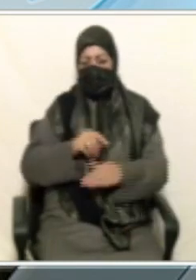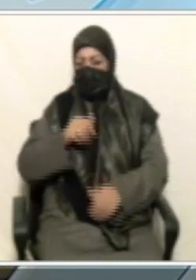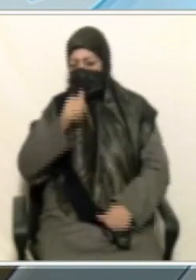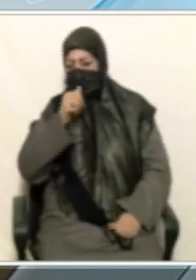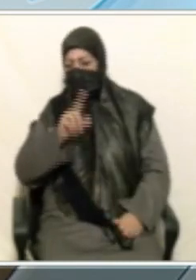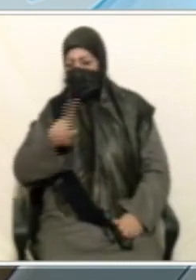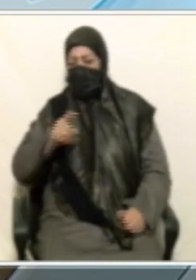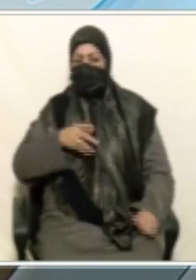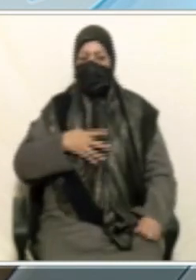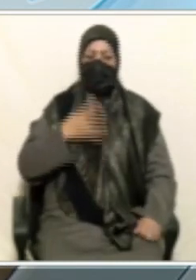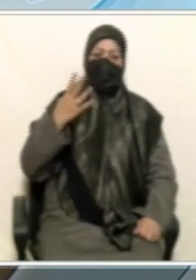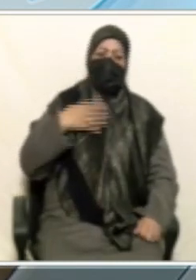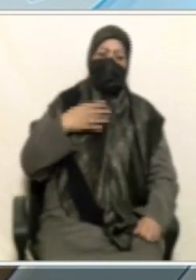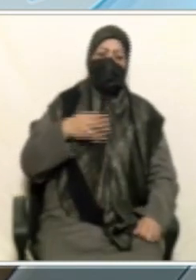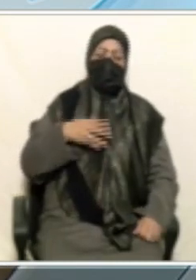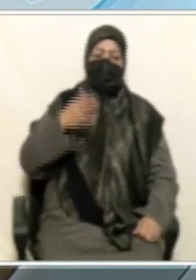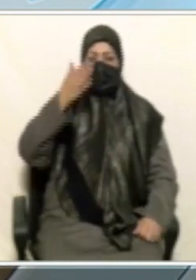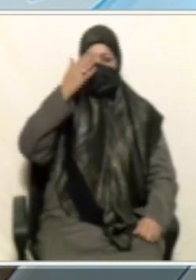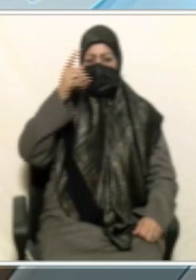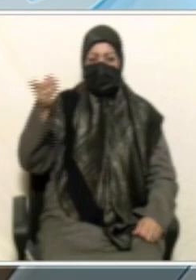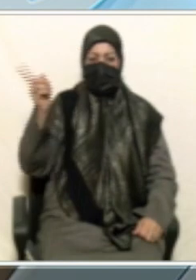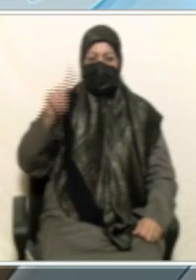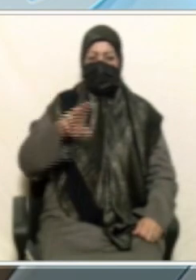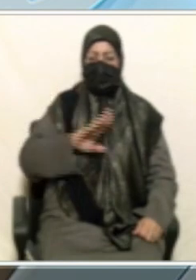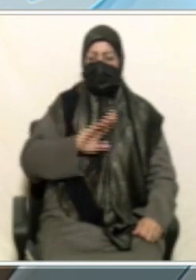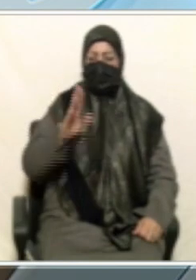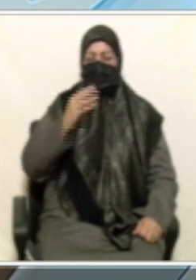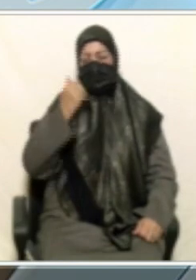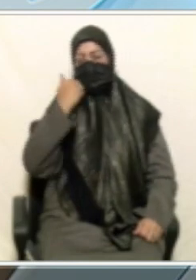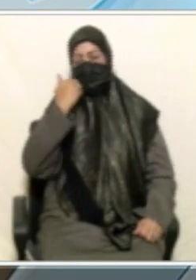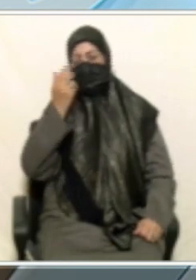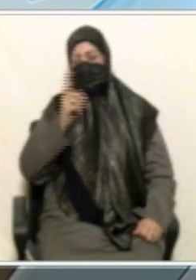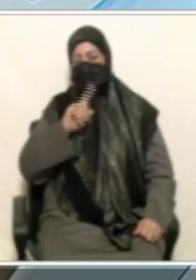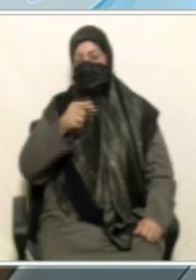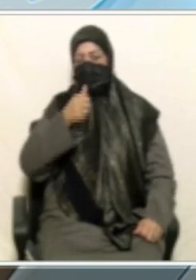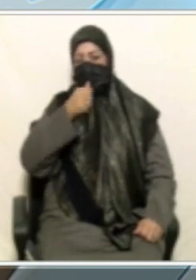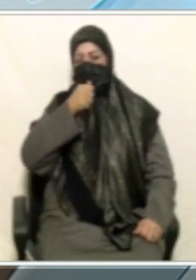أنت ما هذا؟ هذا جهل وخبل أيضا.